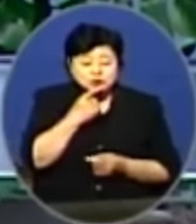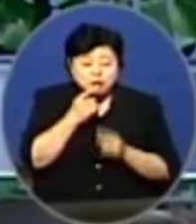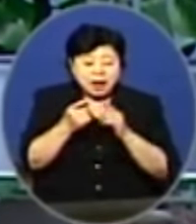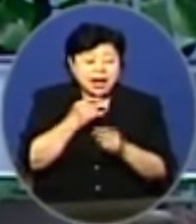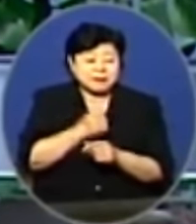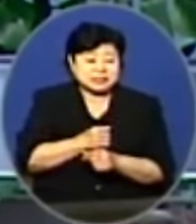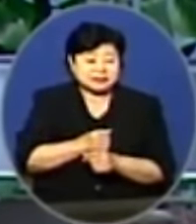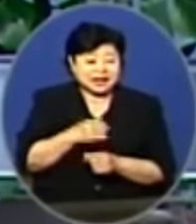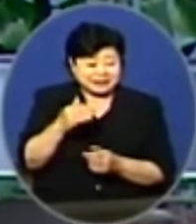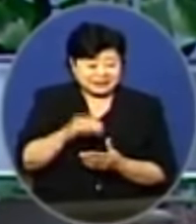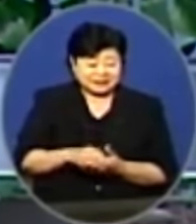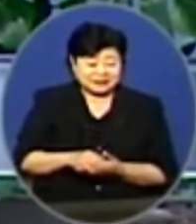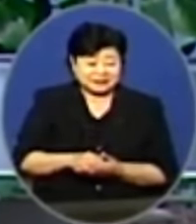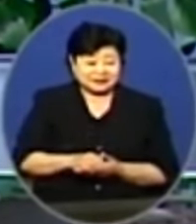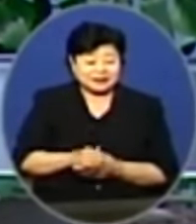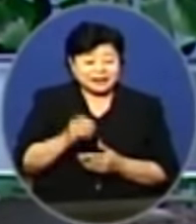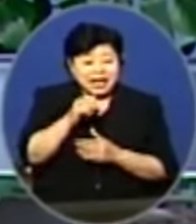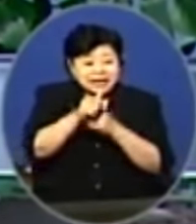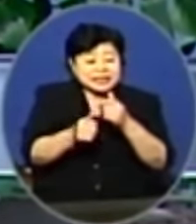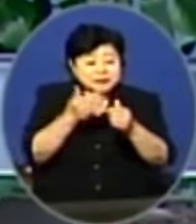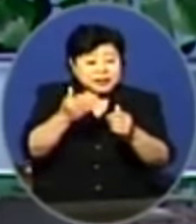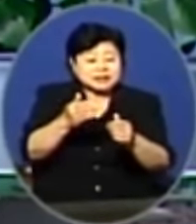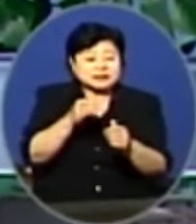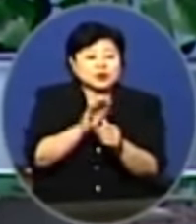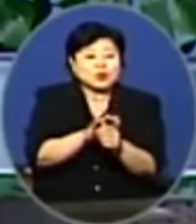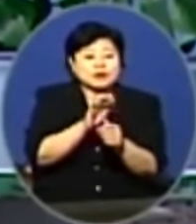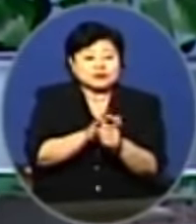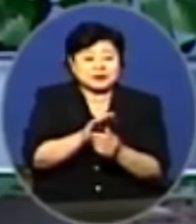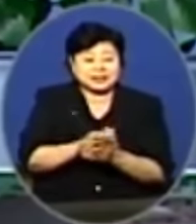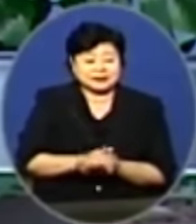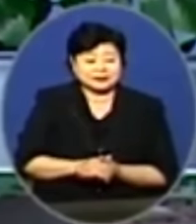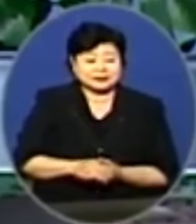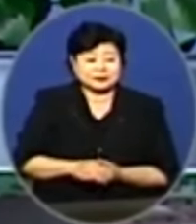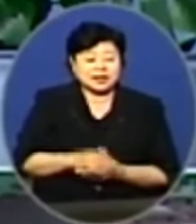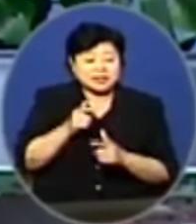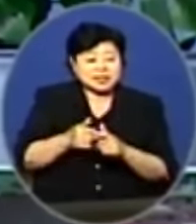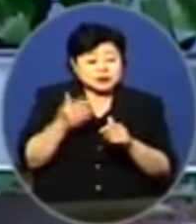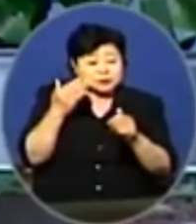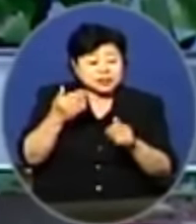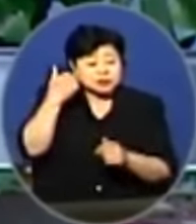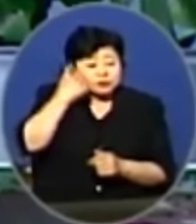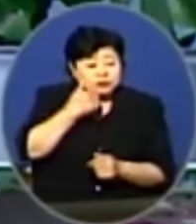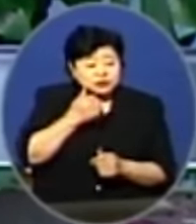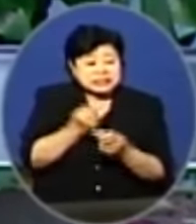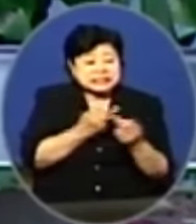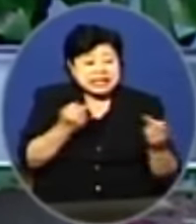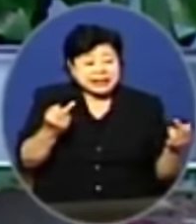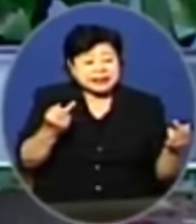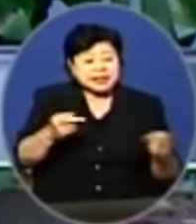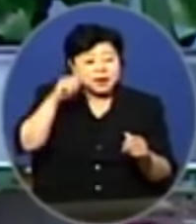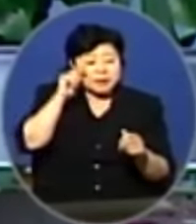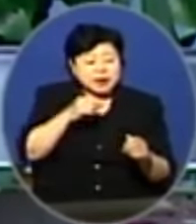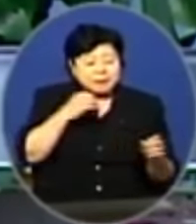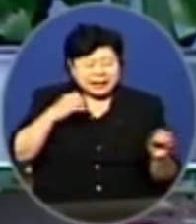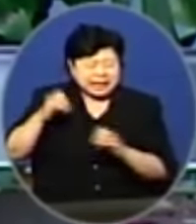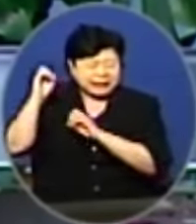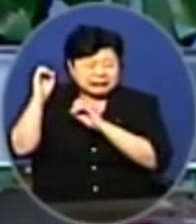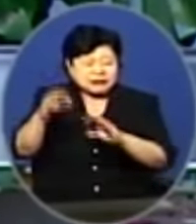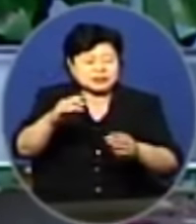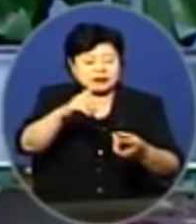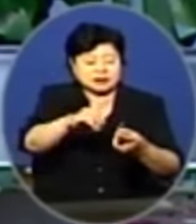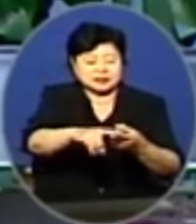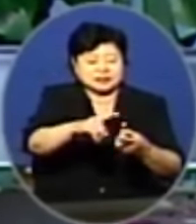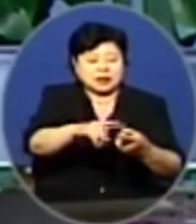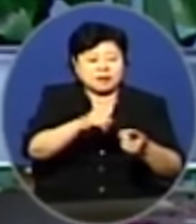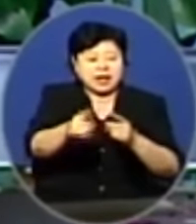중얼거리는 것이 하나님의 역사에 일어나는 것입니다. 예수님께서 누구든지 이 산들을 들려 바다에 던지라 하며